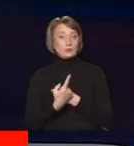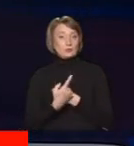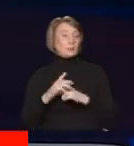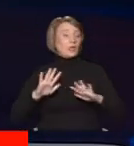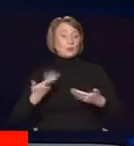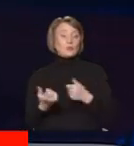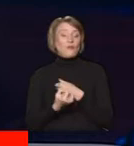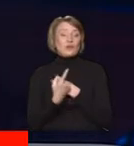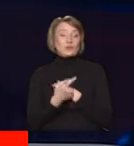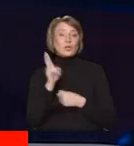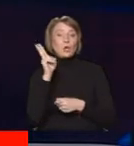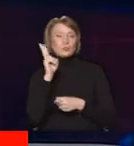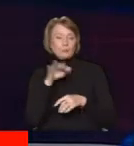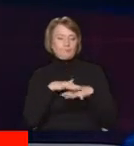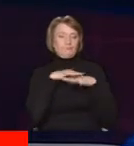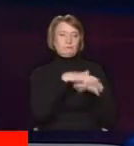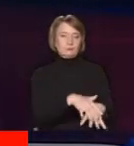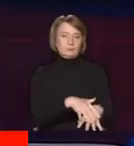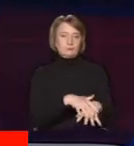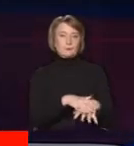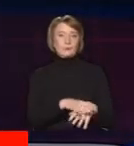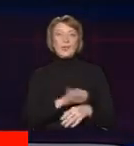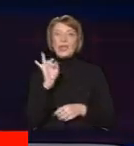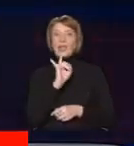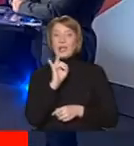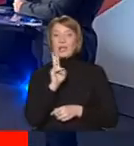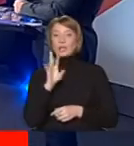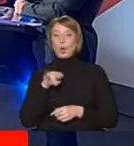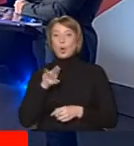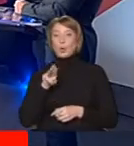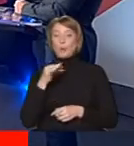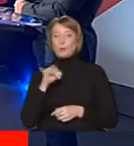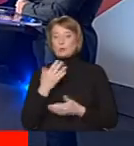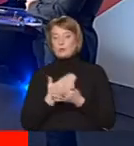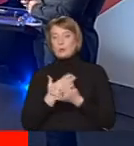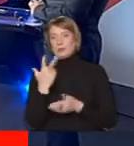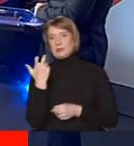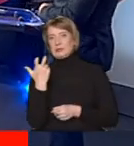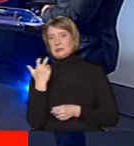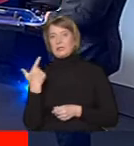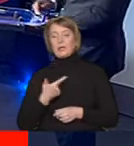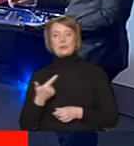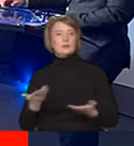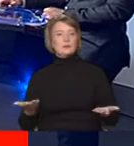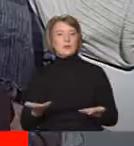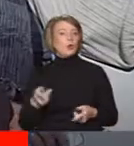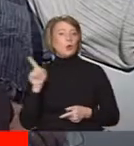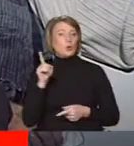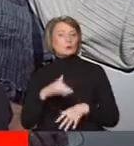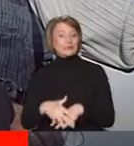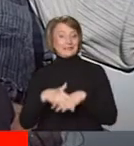Якщо раптом виявиться, що хтось там щось скинув, не знаю, Ігор Коломойський. Наприклад, 300 гривень вам кинув. Якщо б Ігор Коломойський щось там скинув, у